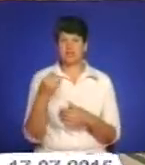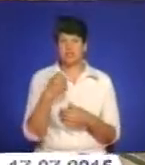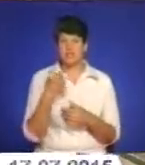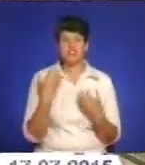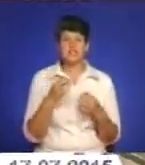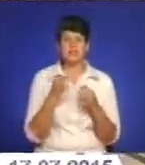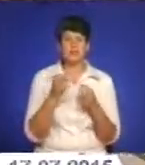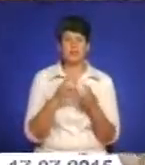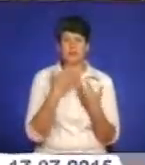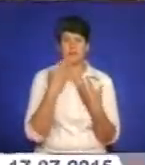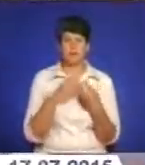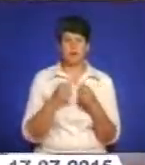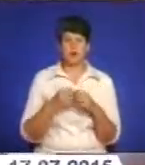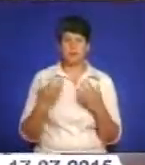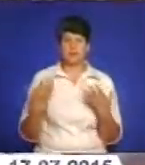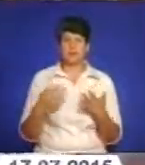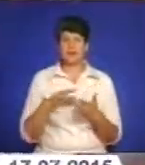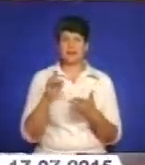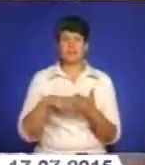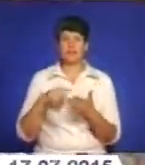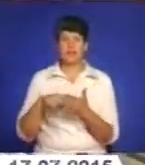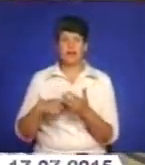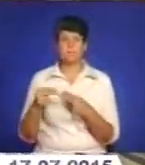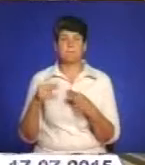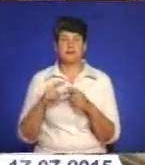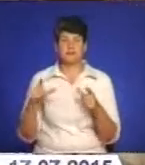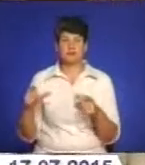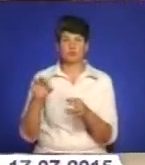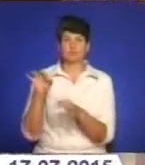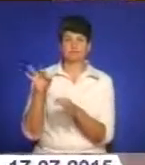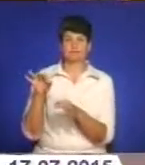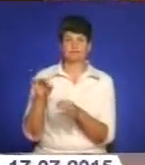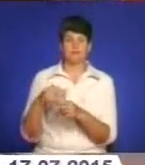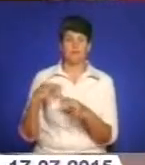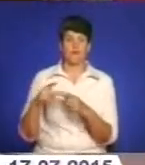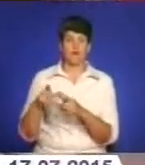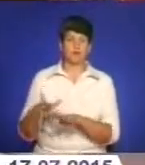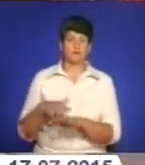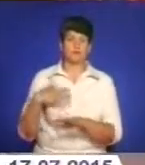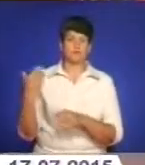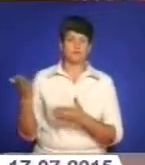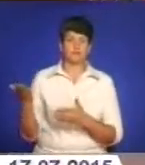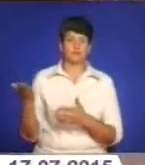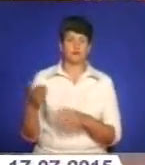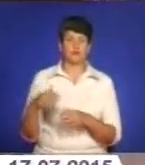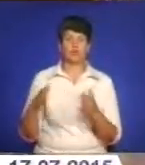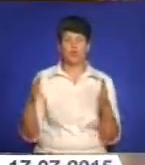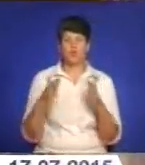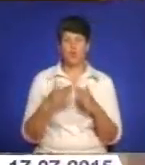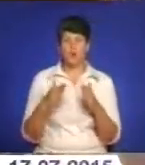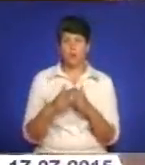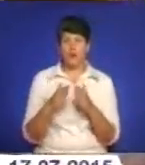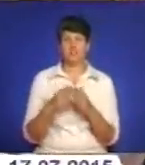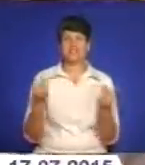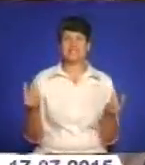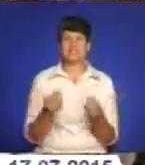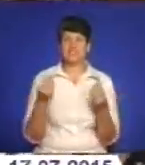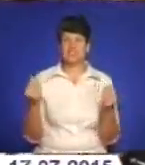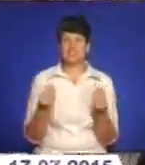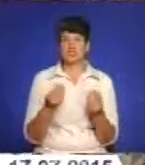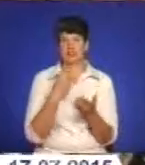мав ніяких проблем. Я не довіряю дуже магазинам, тому що в них там залежали товар вже. А тут домашня картопля? Домашня, і воно свіжіше, і воно